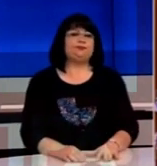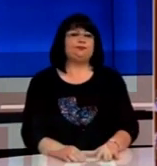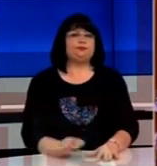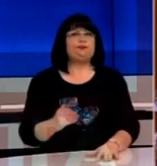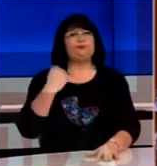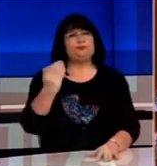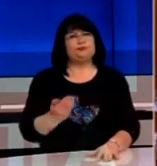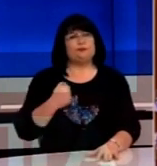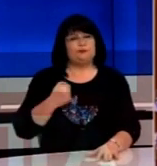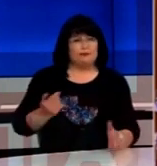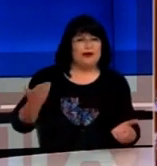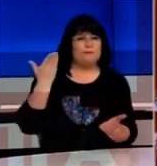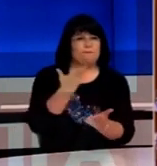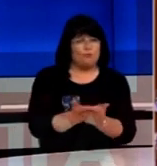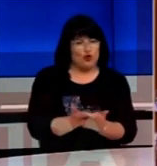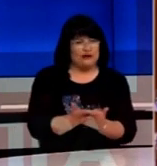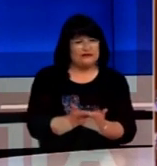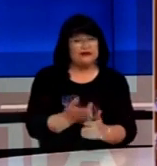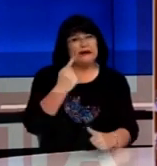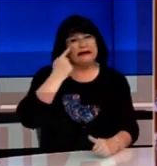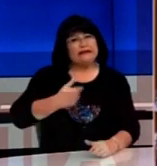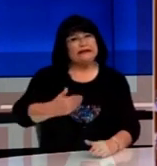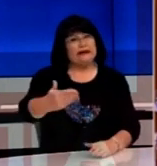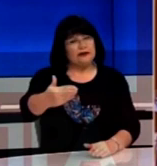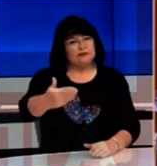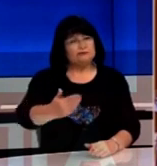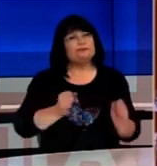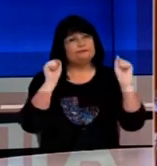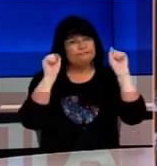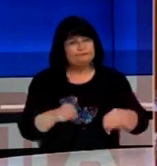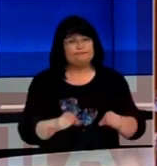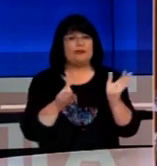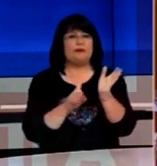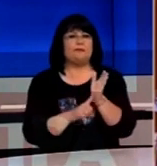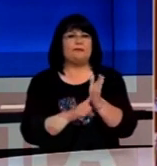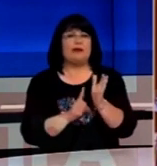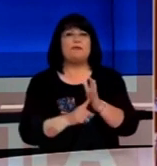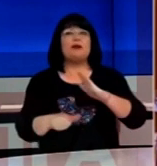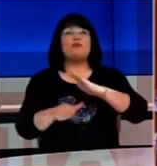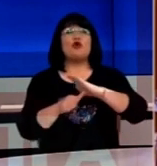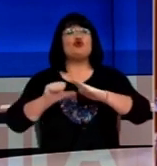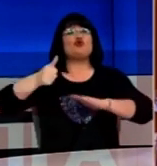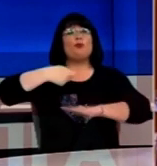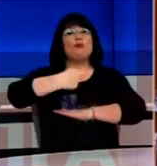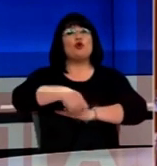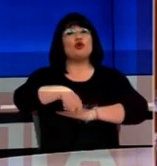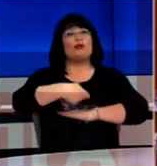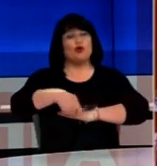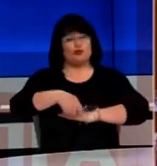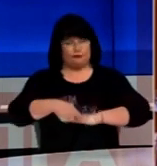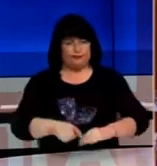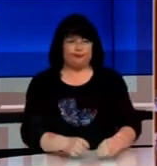δική μας πρόταση προβλέπεται πλέον η σύμφωνη γνώμη του Προέδρου Πρωτοδικών.